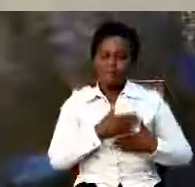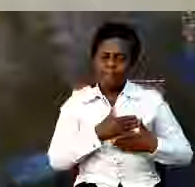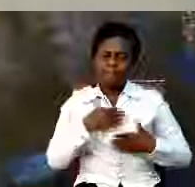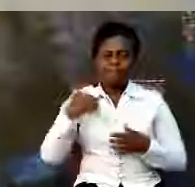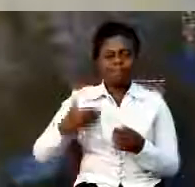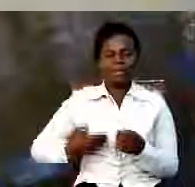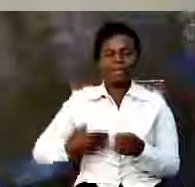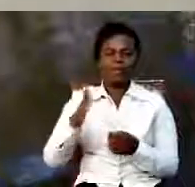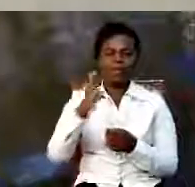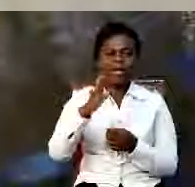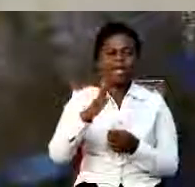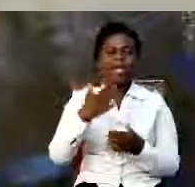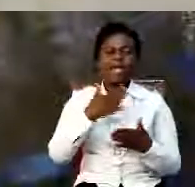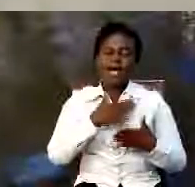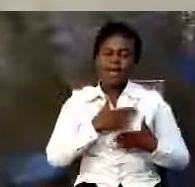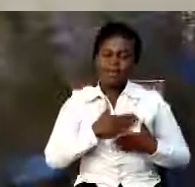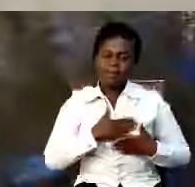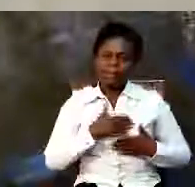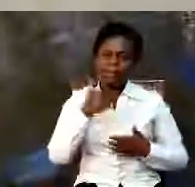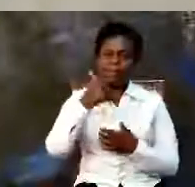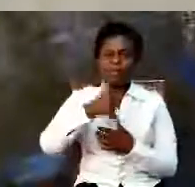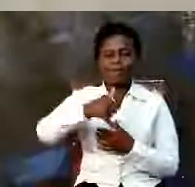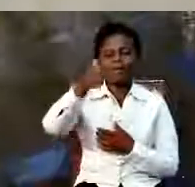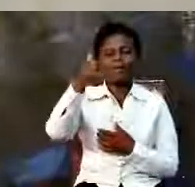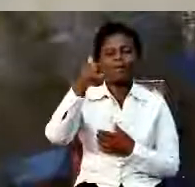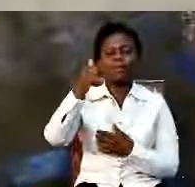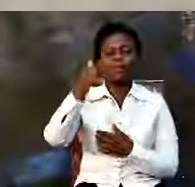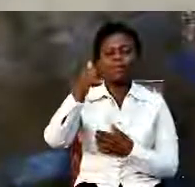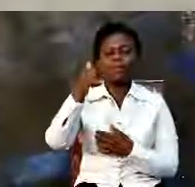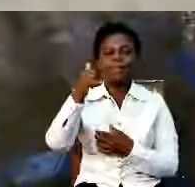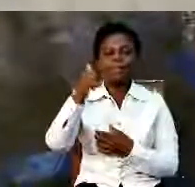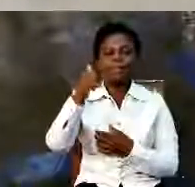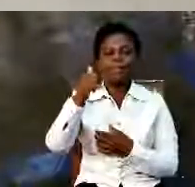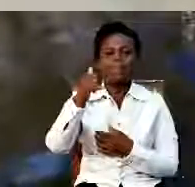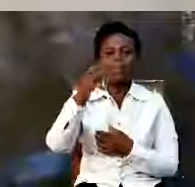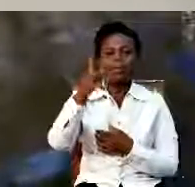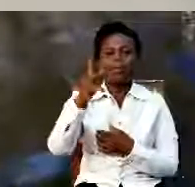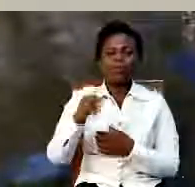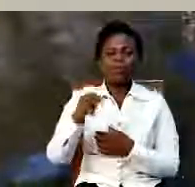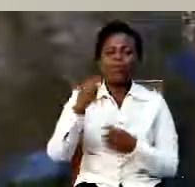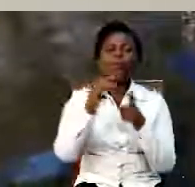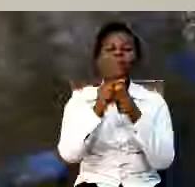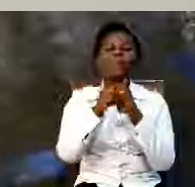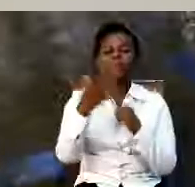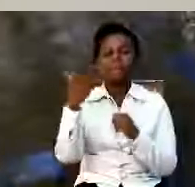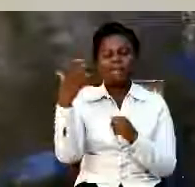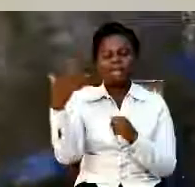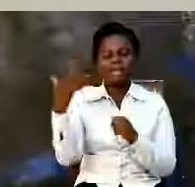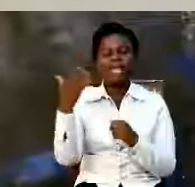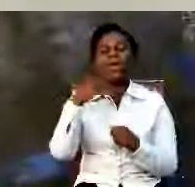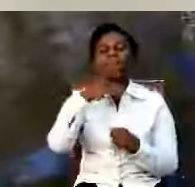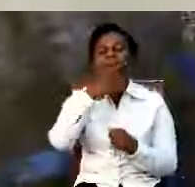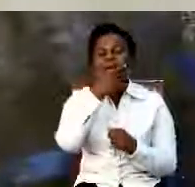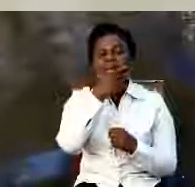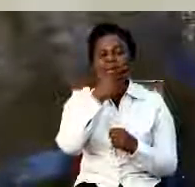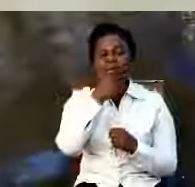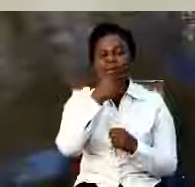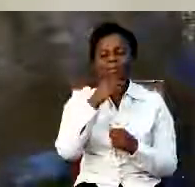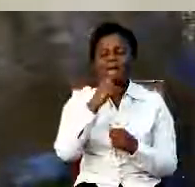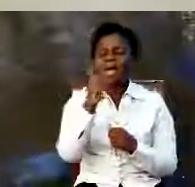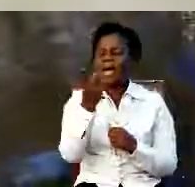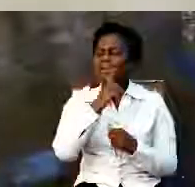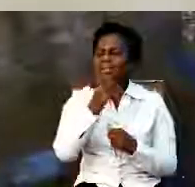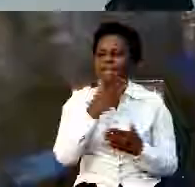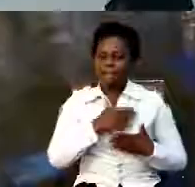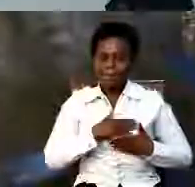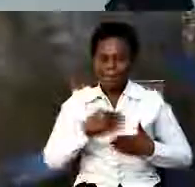wake anajipenda namna gani? Yeye mwenyewe. Kwa hiyo kwa maneno mengine, mwanamume asiyempenda